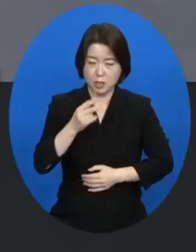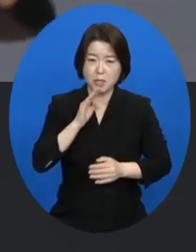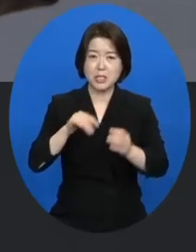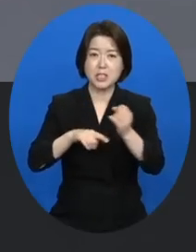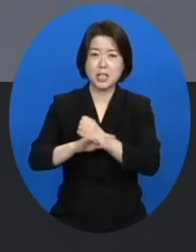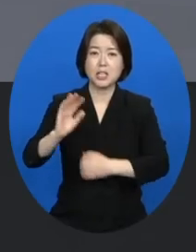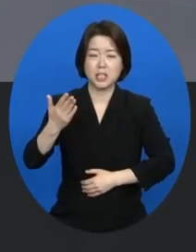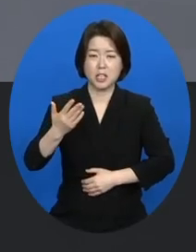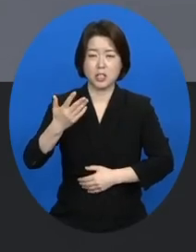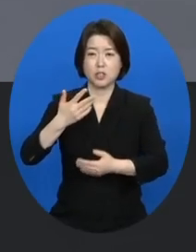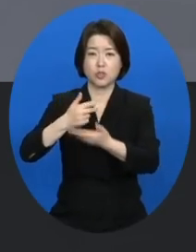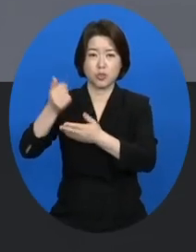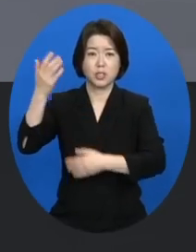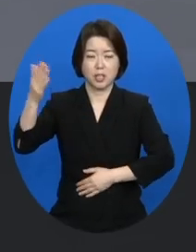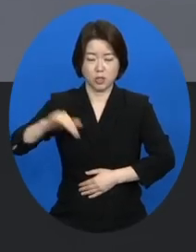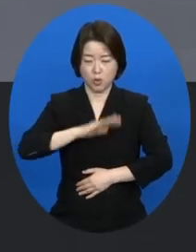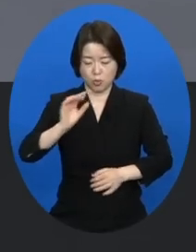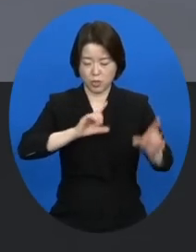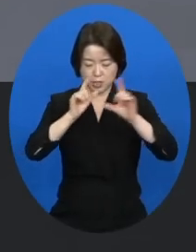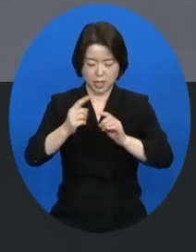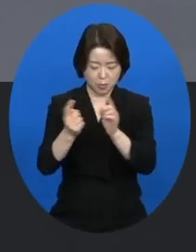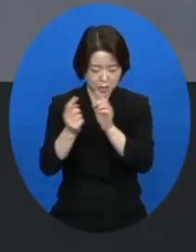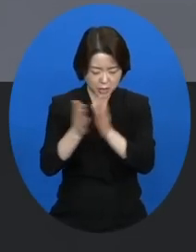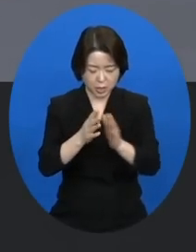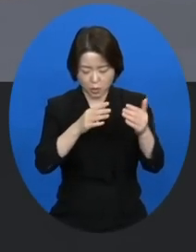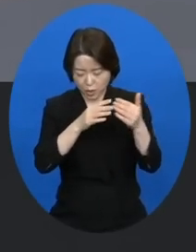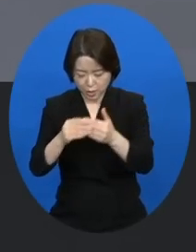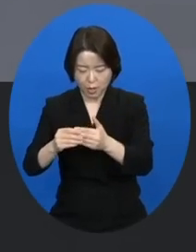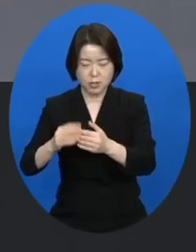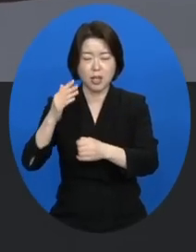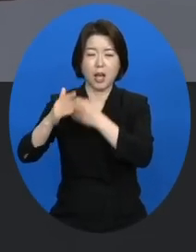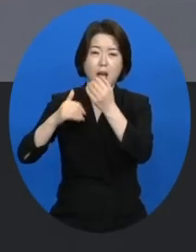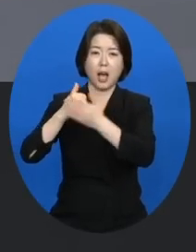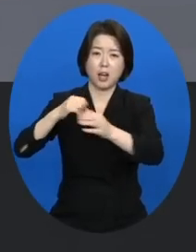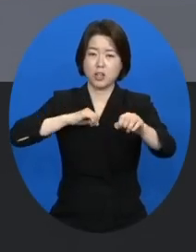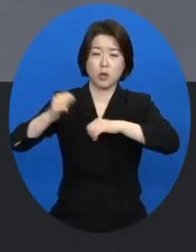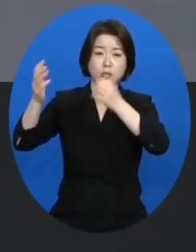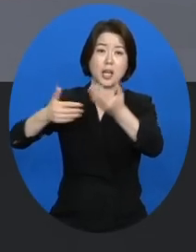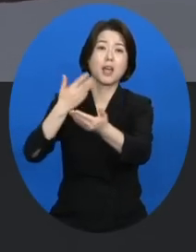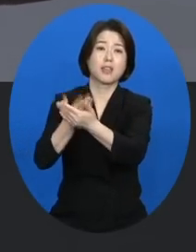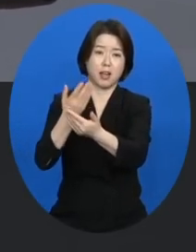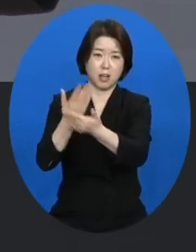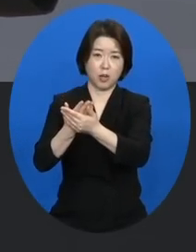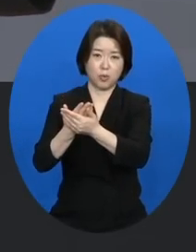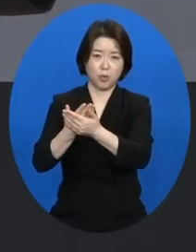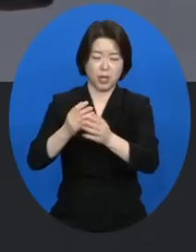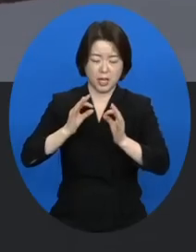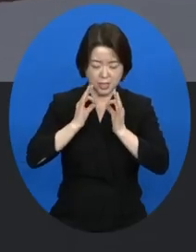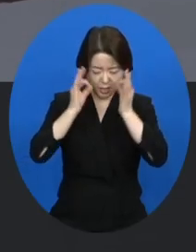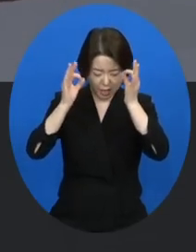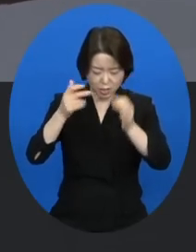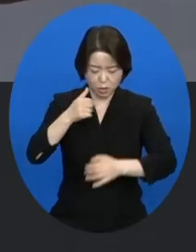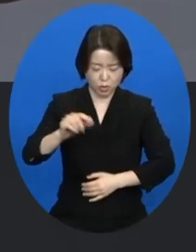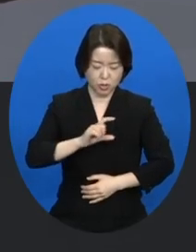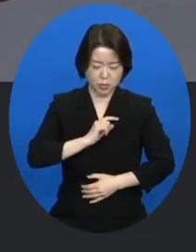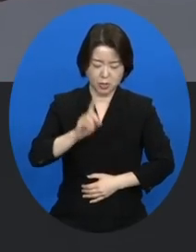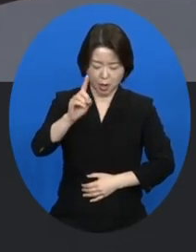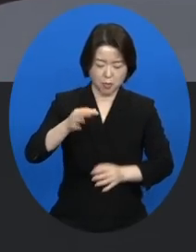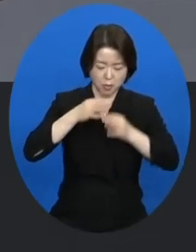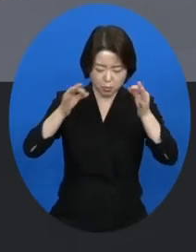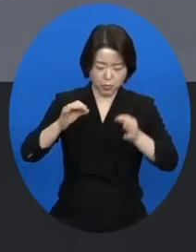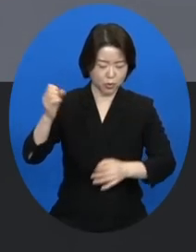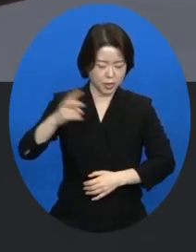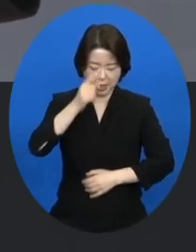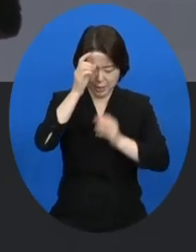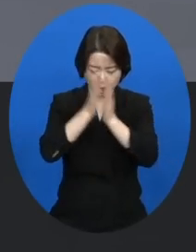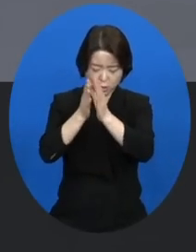주님께서 우리의 삶을 친히 인도하시고 하나님 역사해 달라고 우리 간절히 주 한번 부르짖고 다시 한번